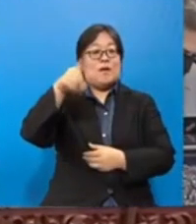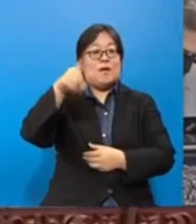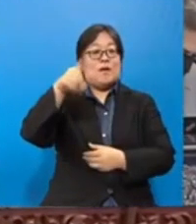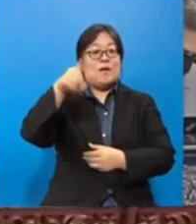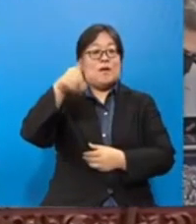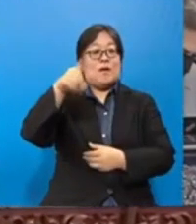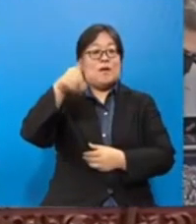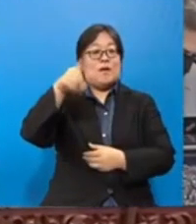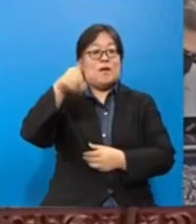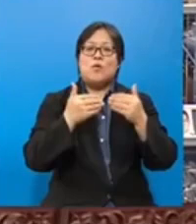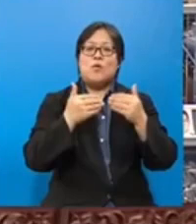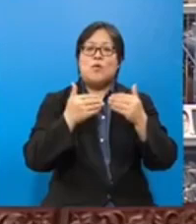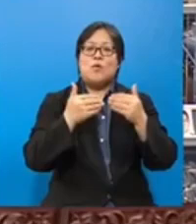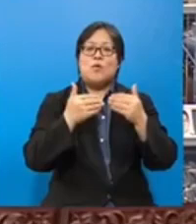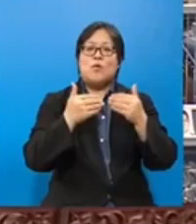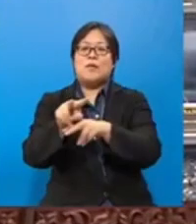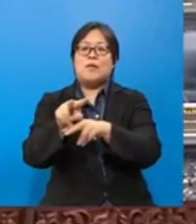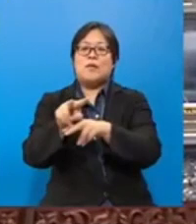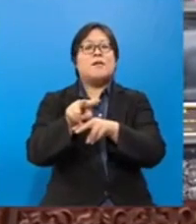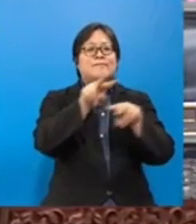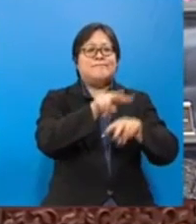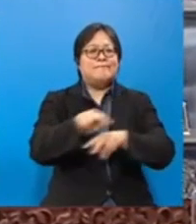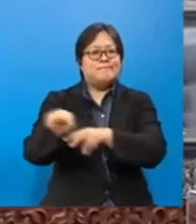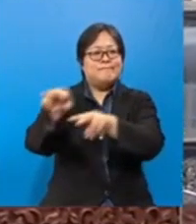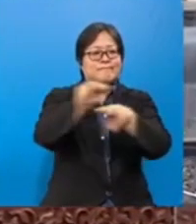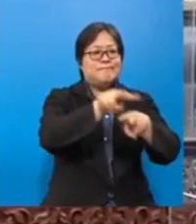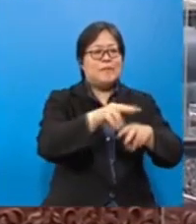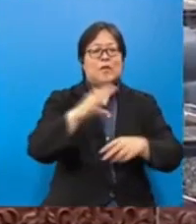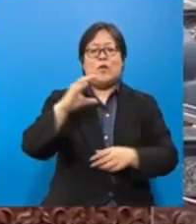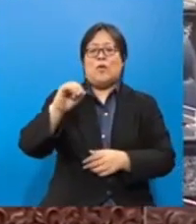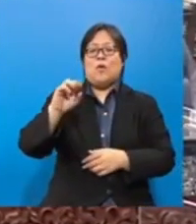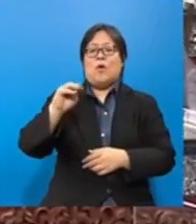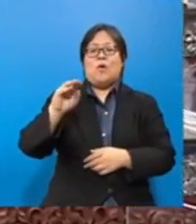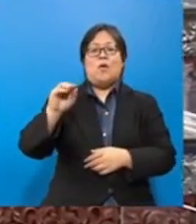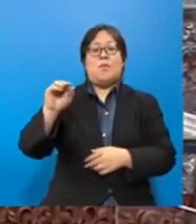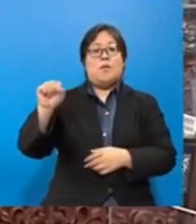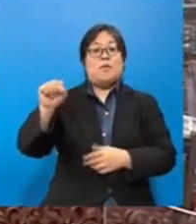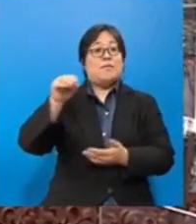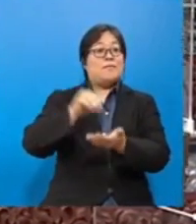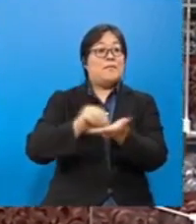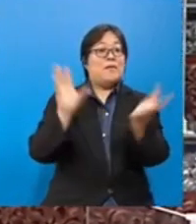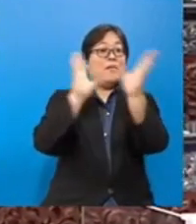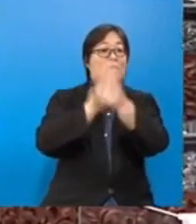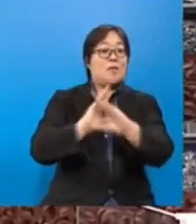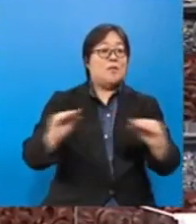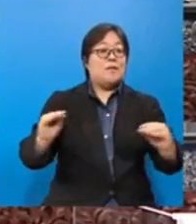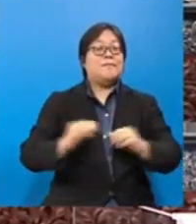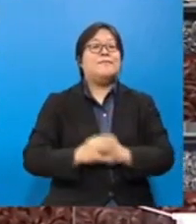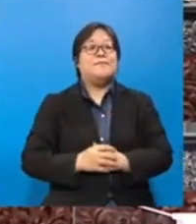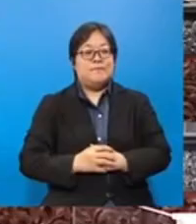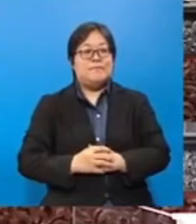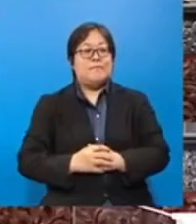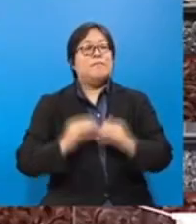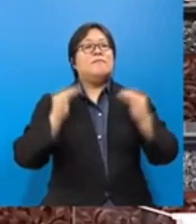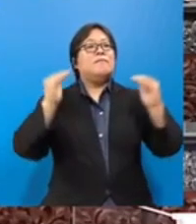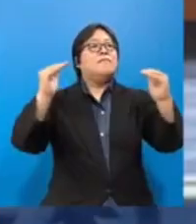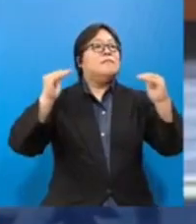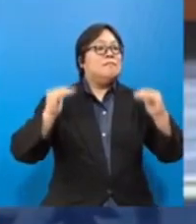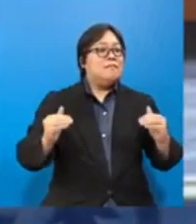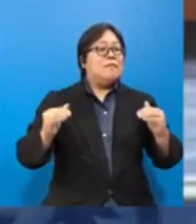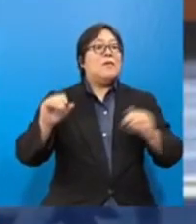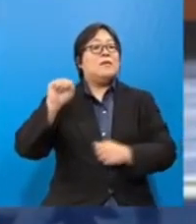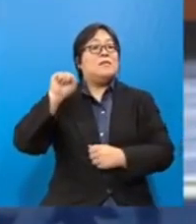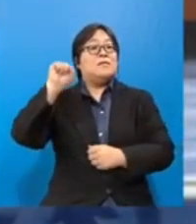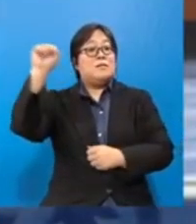continuous monitoring OF 9 atau kompos ini this Rawa eh kemudiannya di